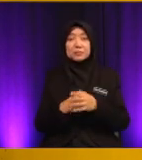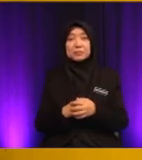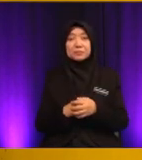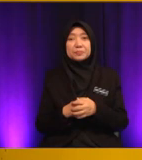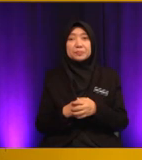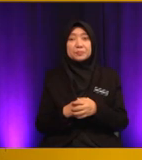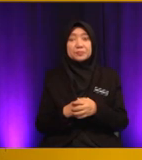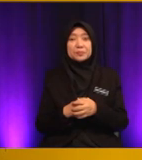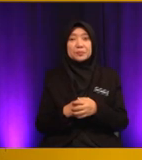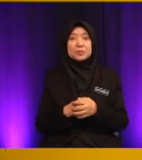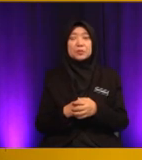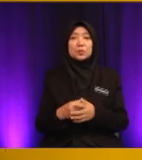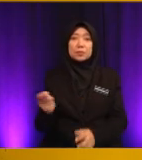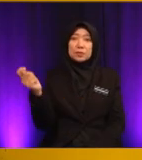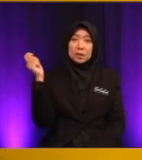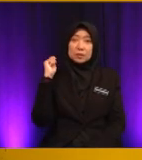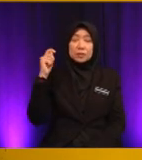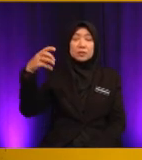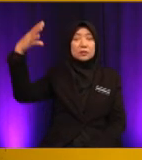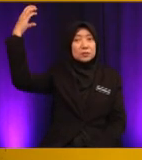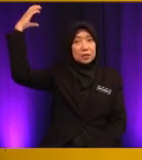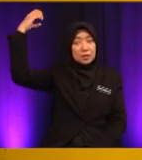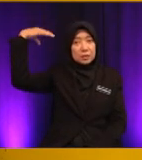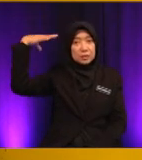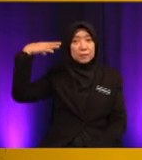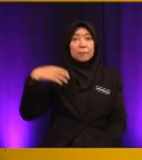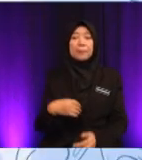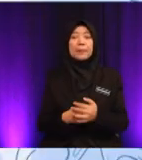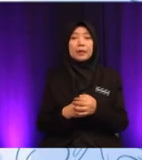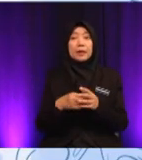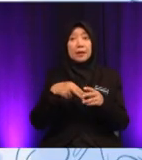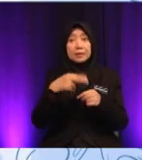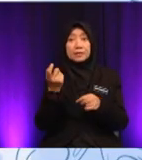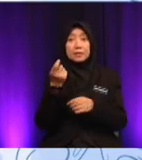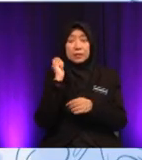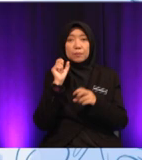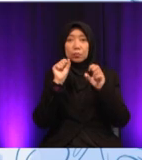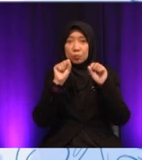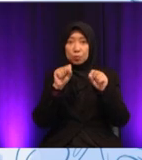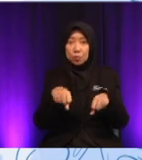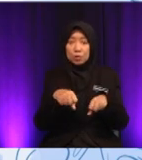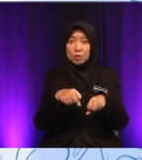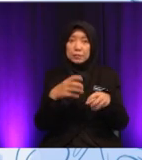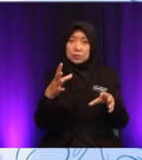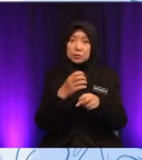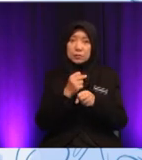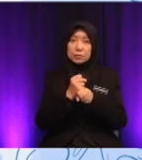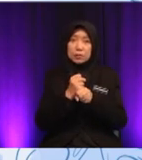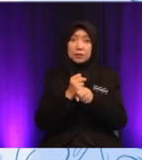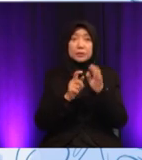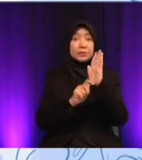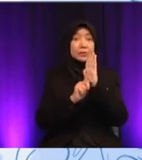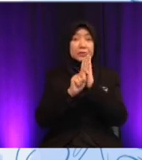jadi tenaga cahaya yang berhasil daripada getaran elektron dari boleh mencapai nilai tertinggi yang tidak terbatas maksudnya cuman itu